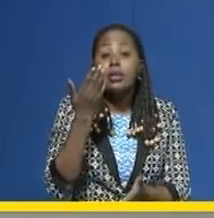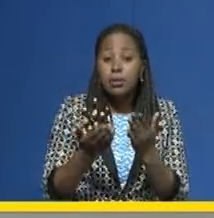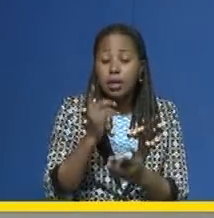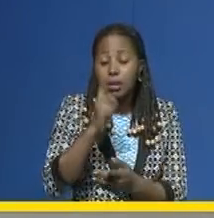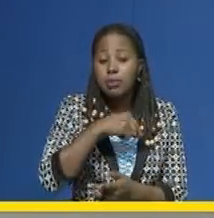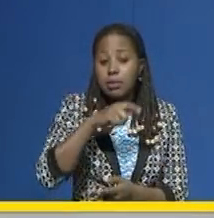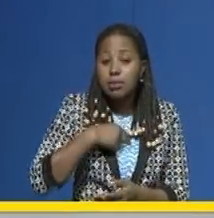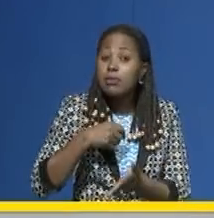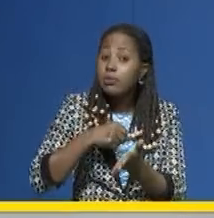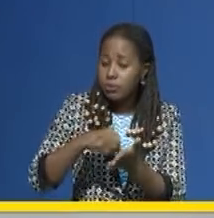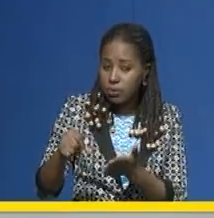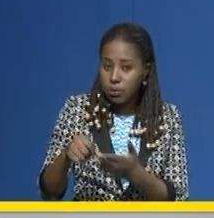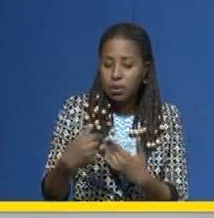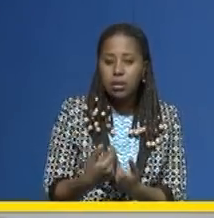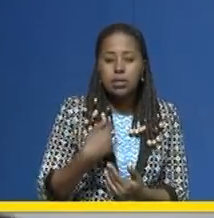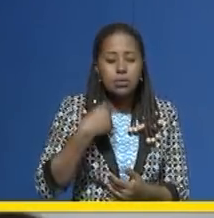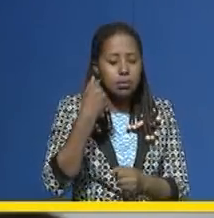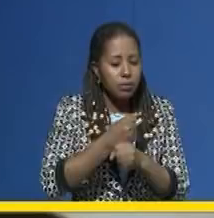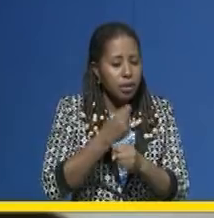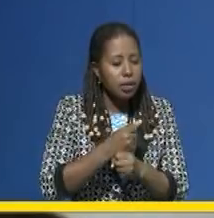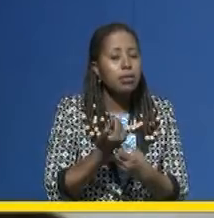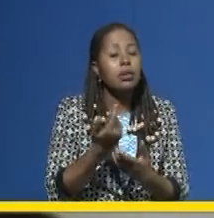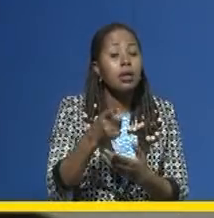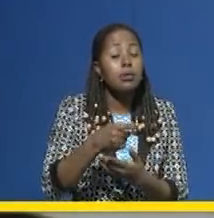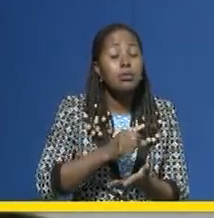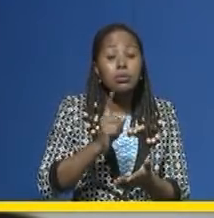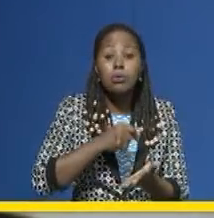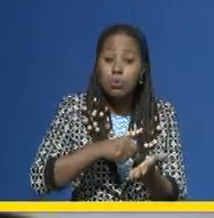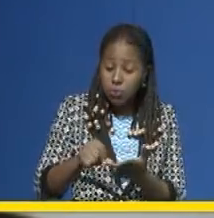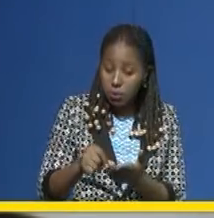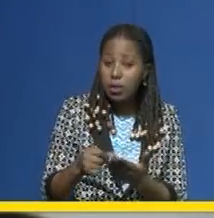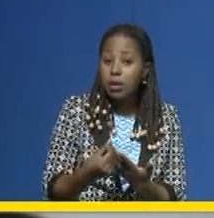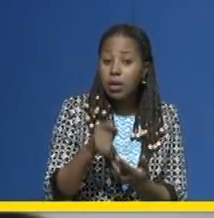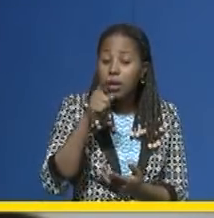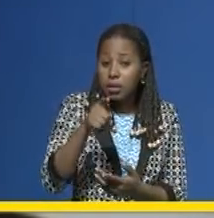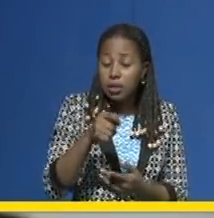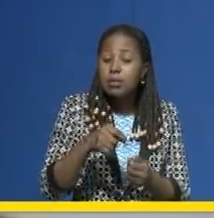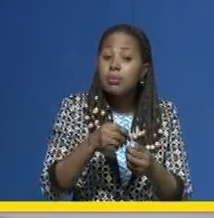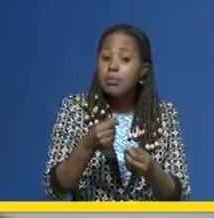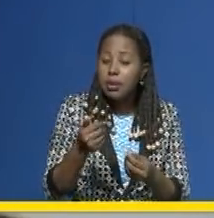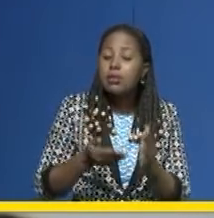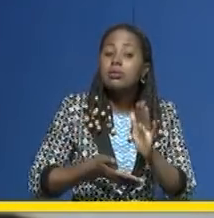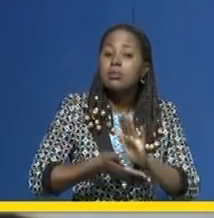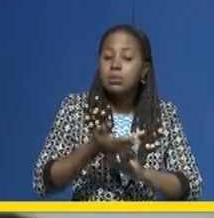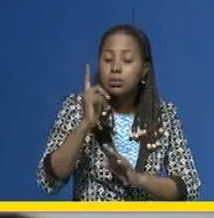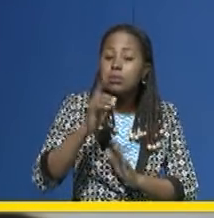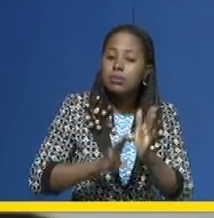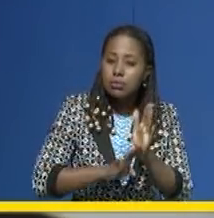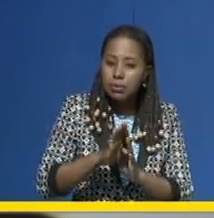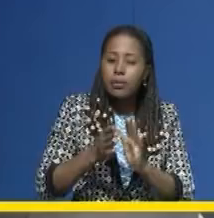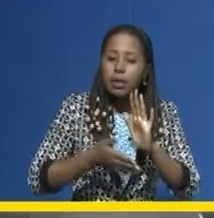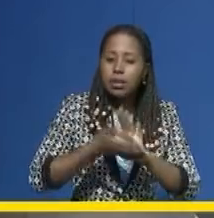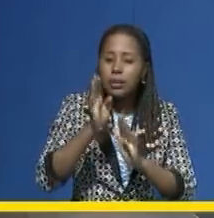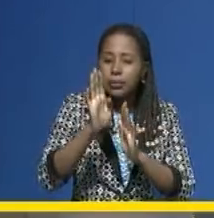jinsi nilivyokuwa nimenunua. Tutakuwa tunafanya maamuzi ya kununua au kutokununua, na hiyo cheni ya bei kuweza kuwa juu